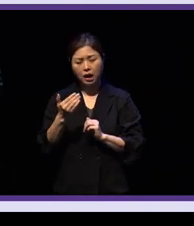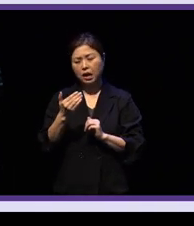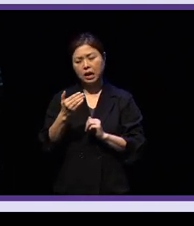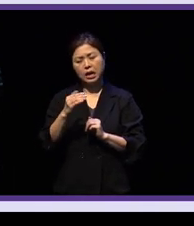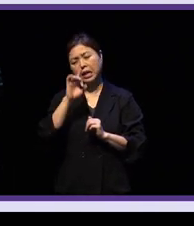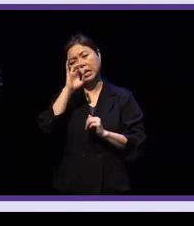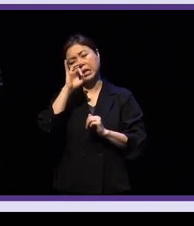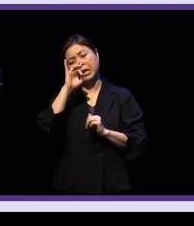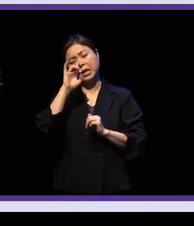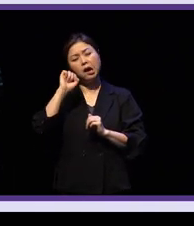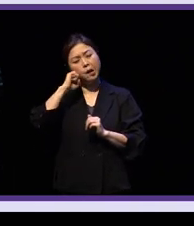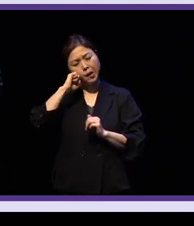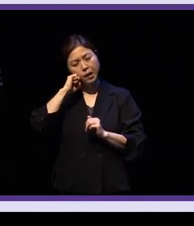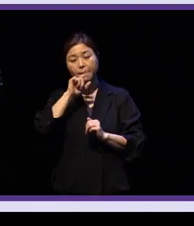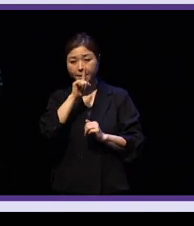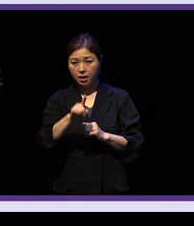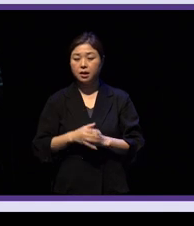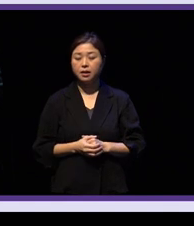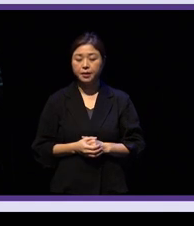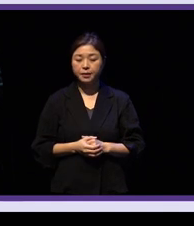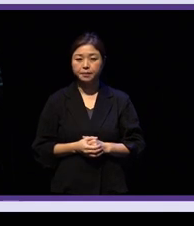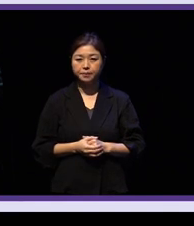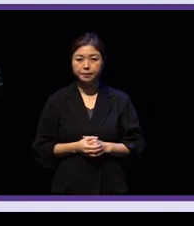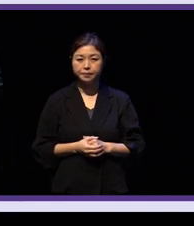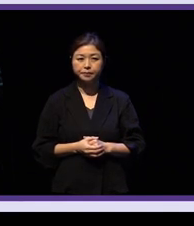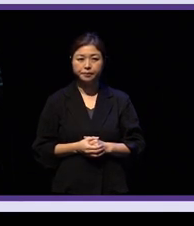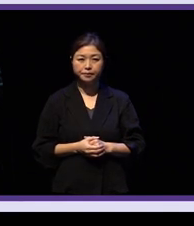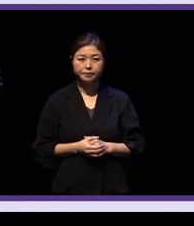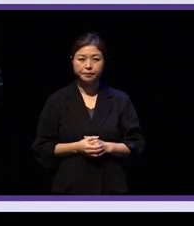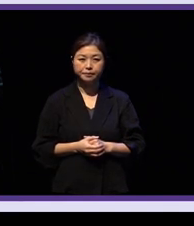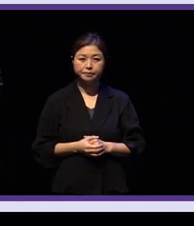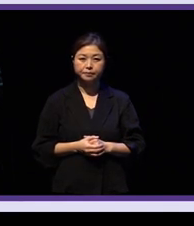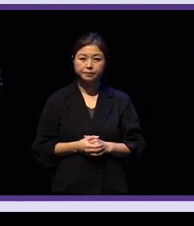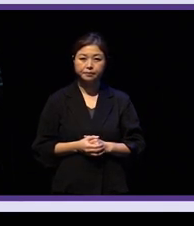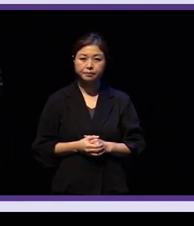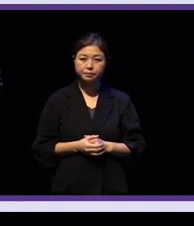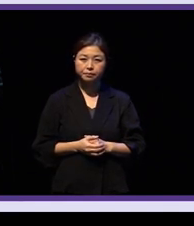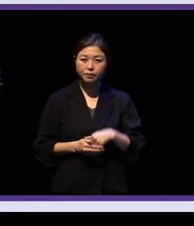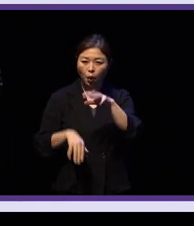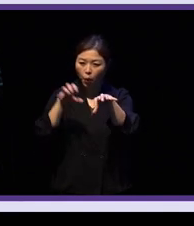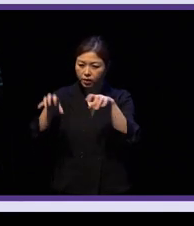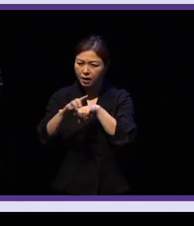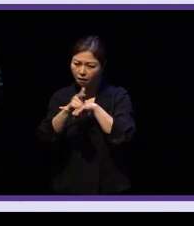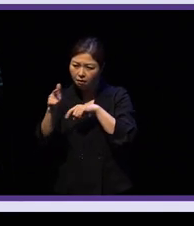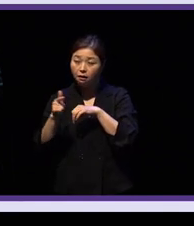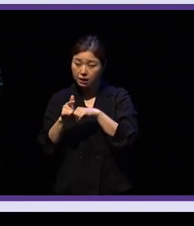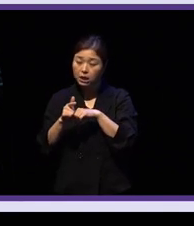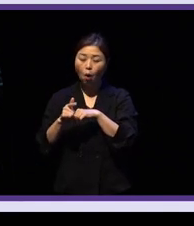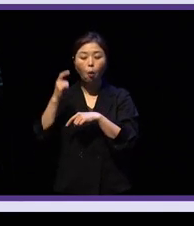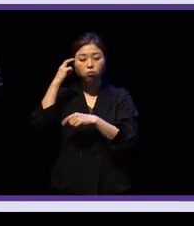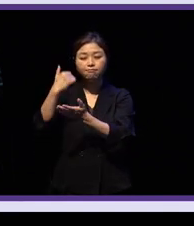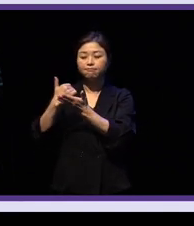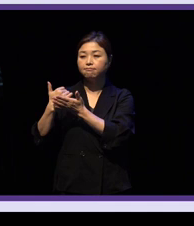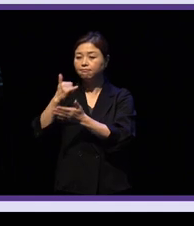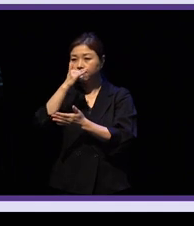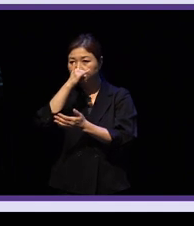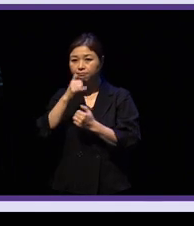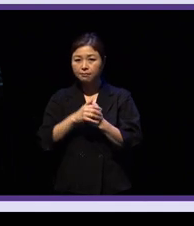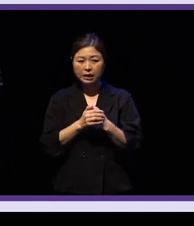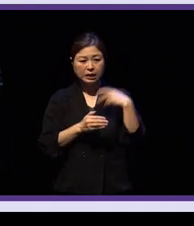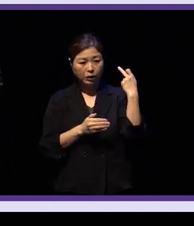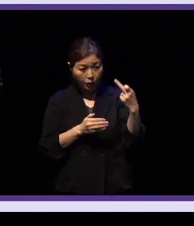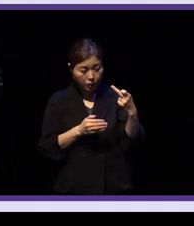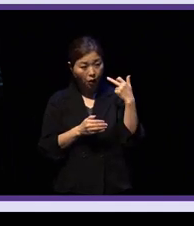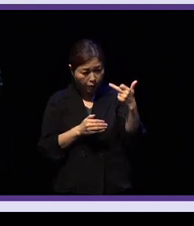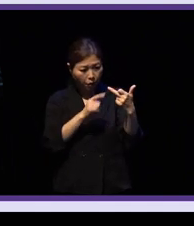당연히 아니다라는 말씀을 드리면서 아니나 다를까 그런 부분에 대한 현장이 좀 의견을 좀 제시한 부분이 있었고 기타 여기에 속하지